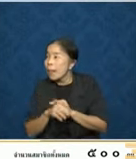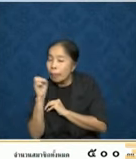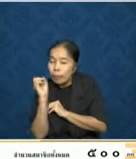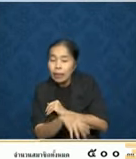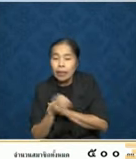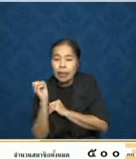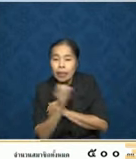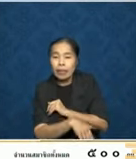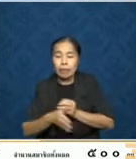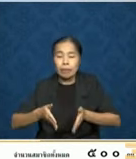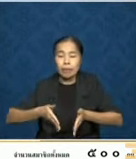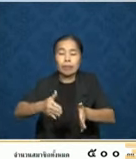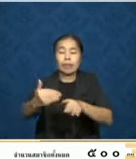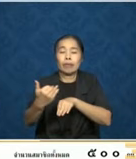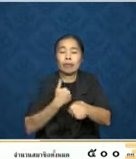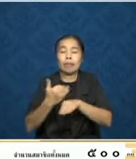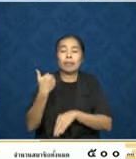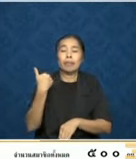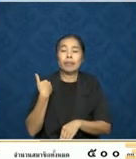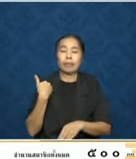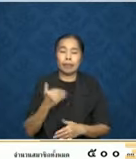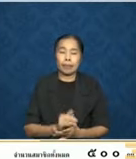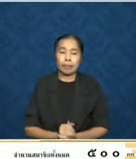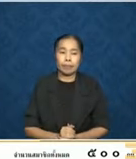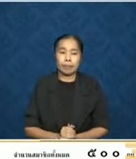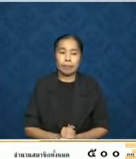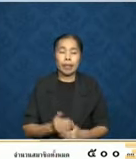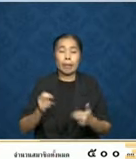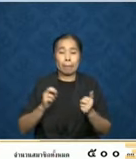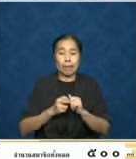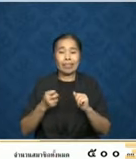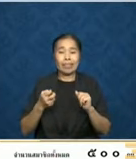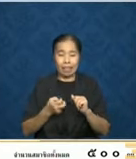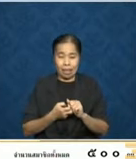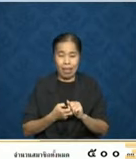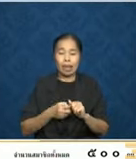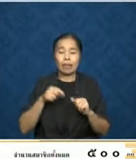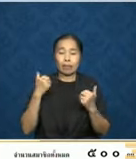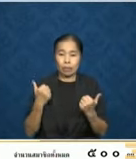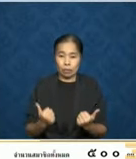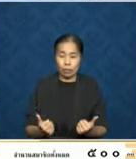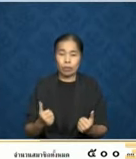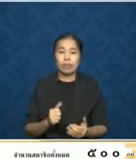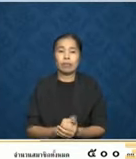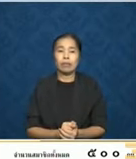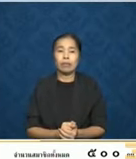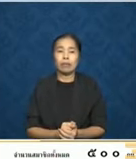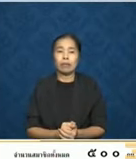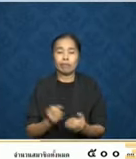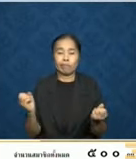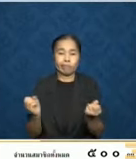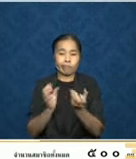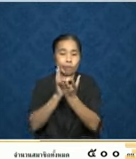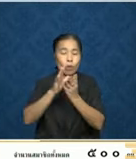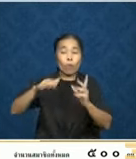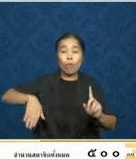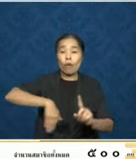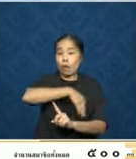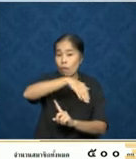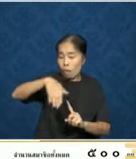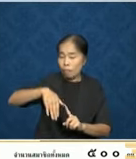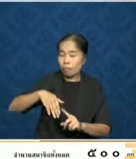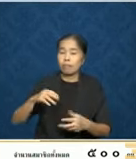ริเวณริมถนนครับขอสไลด์ถัดไปนะครับซึ่งปัญหาขยะตกค้างจาก นอกจากจะลงส่งผลกระทบต่อสิ่งแวดล้อมแล้วยัง